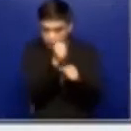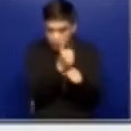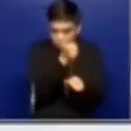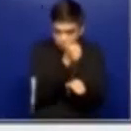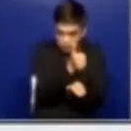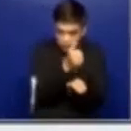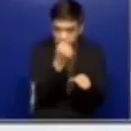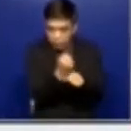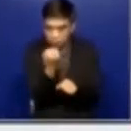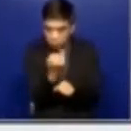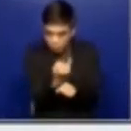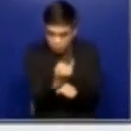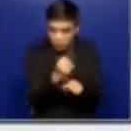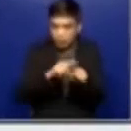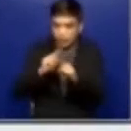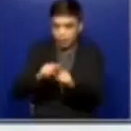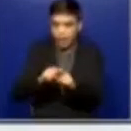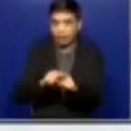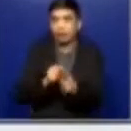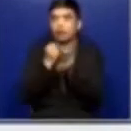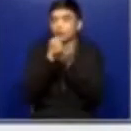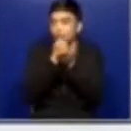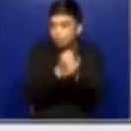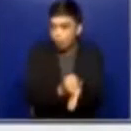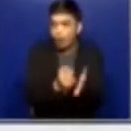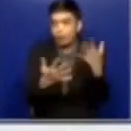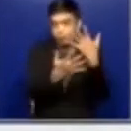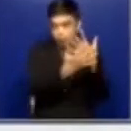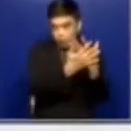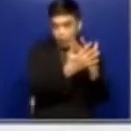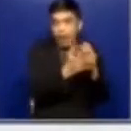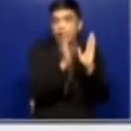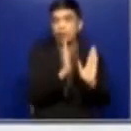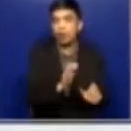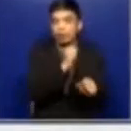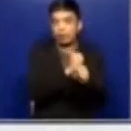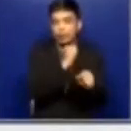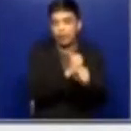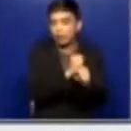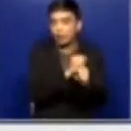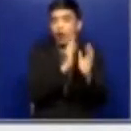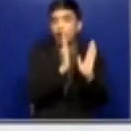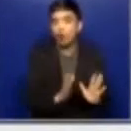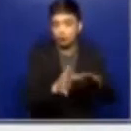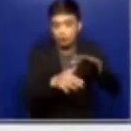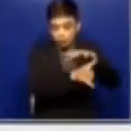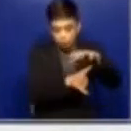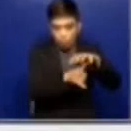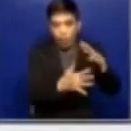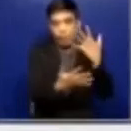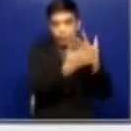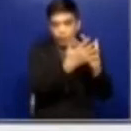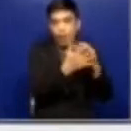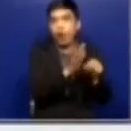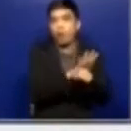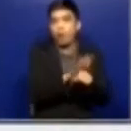ดบทบาทของนะครับกรมราชทัณฑ์ช่วยเหลือกับกรมราชทัณฑ์ให้จำนวนนักโทษนะครับ1:80ตามสเต็ป